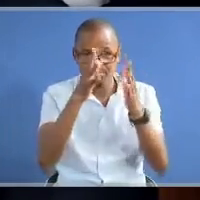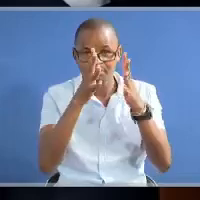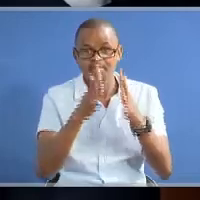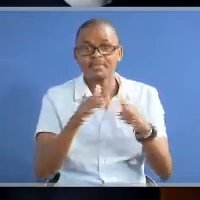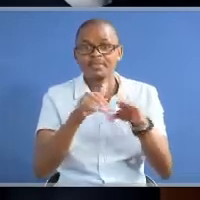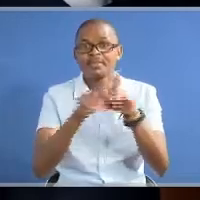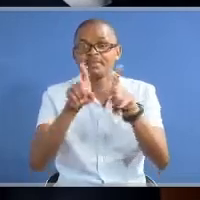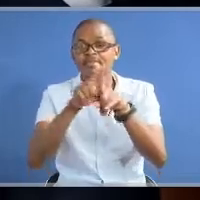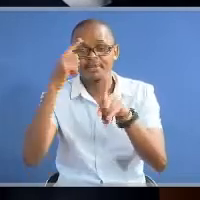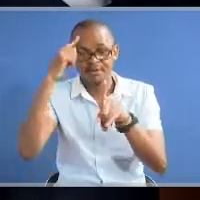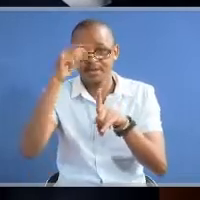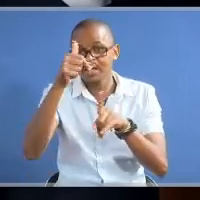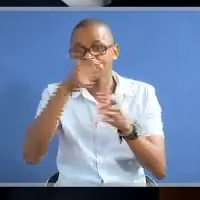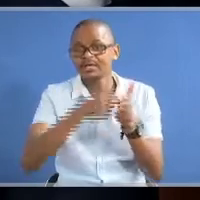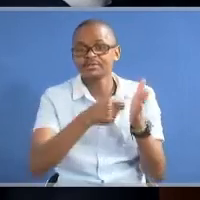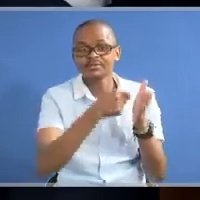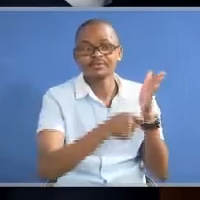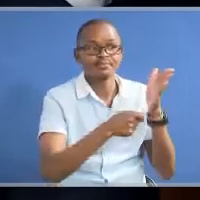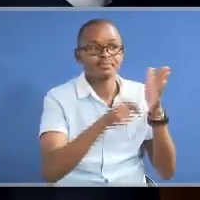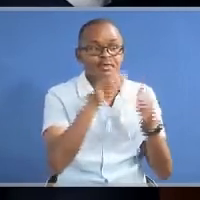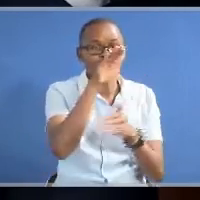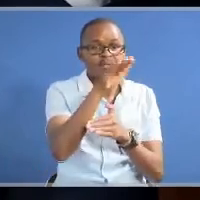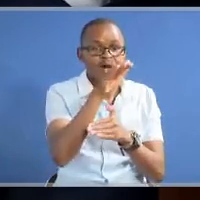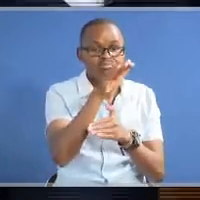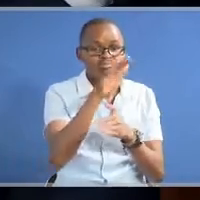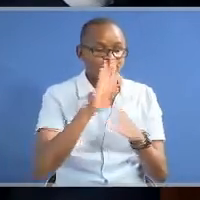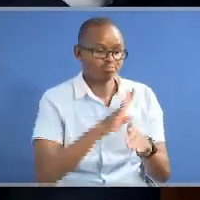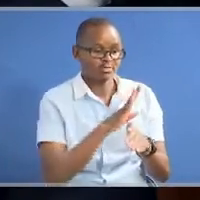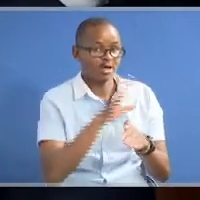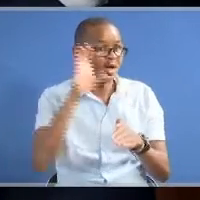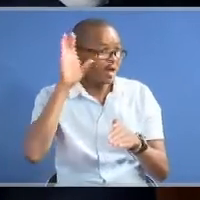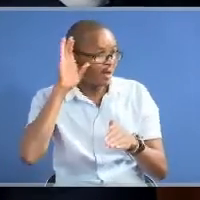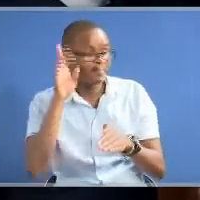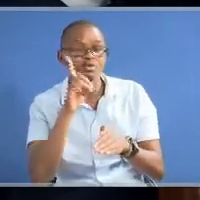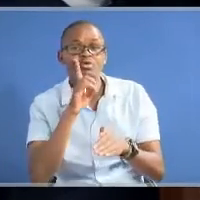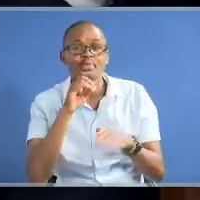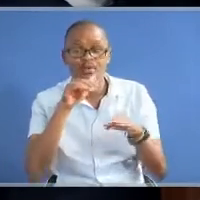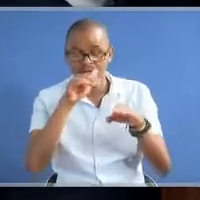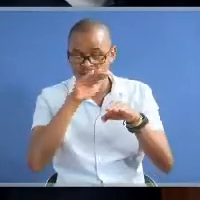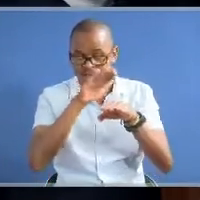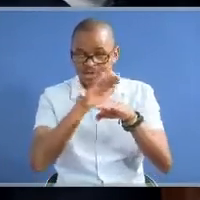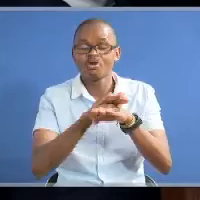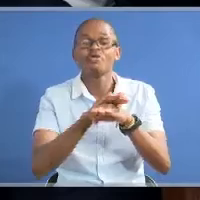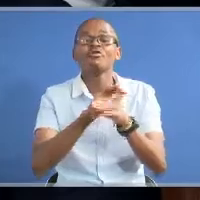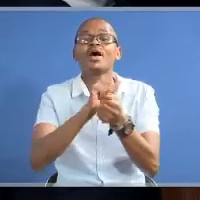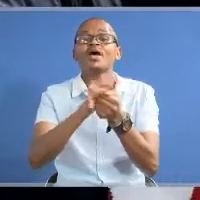miongoni mwa mashtaka mengine. Ombi la kupewa dhamana litasikizwa kesho Jumatano.